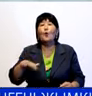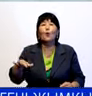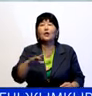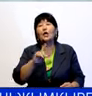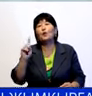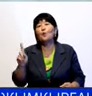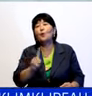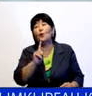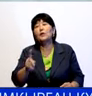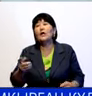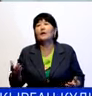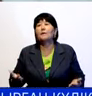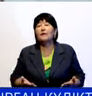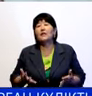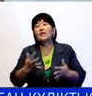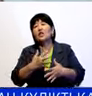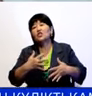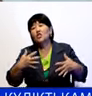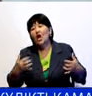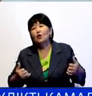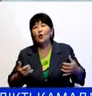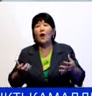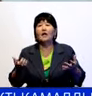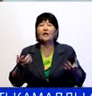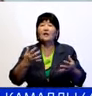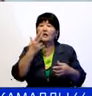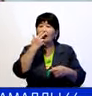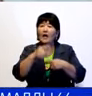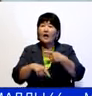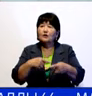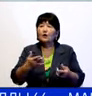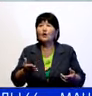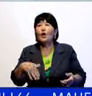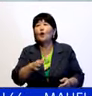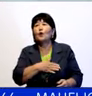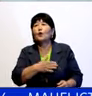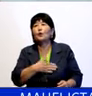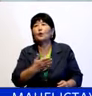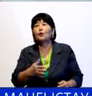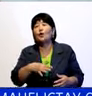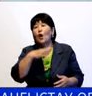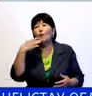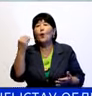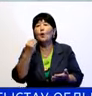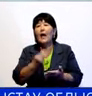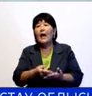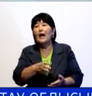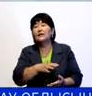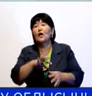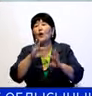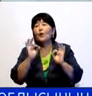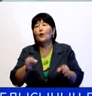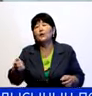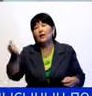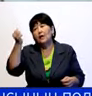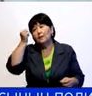музейіндегі мекендеген жануарлар, дәстүрлері, рухани мол қазынасы, өнері,